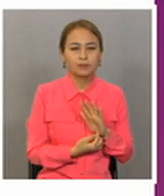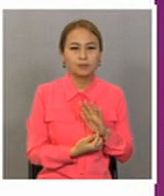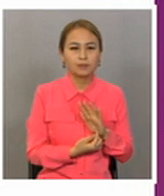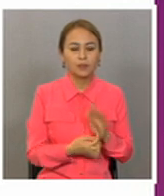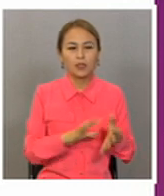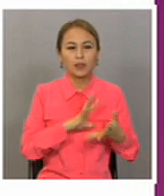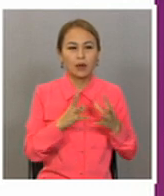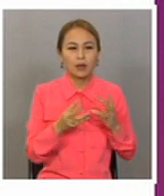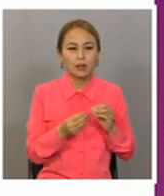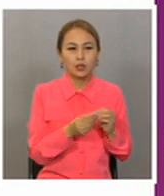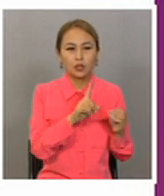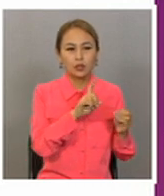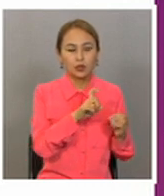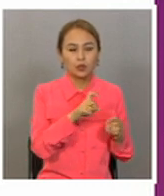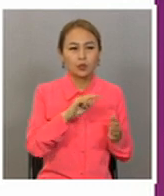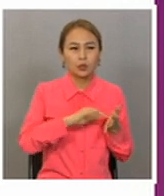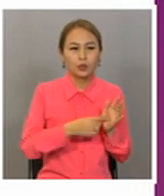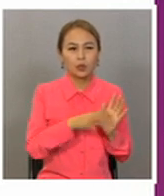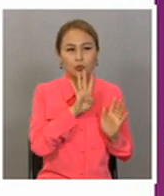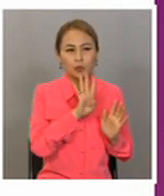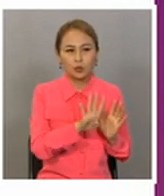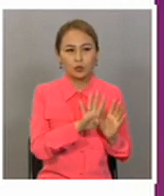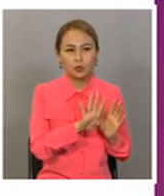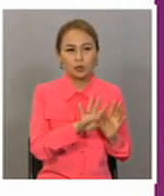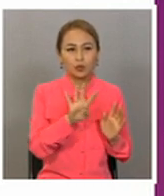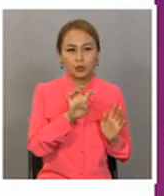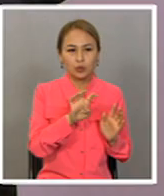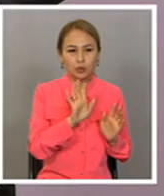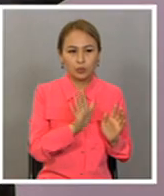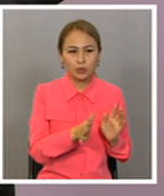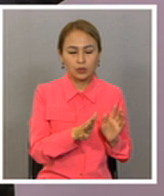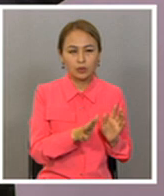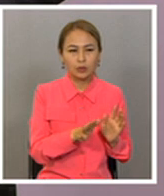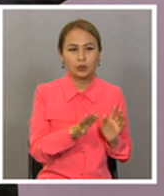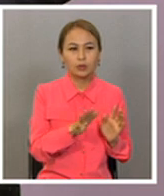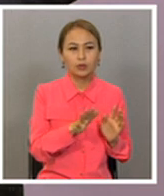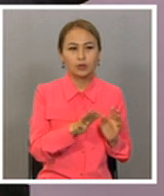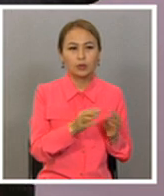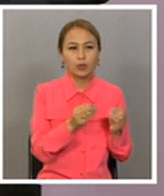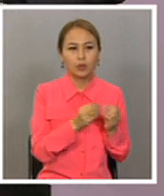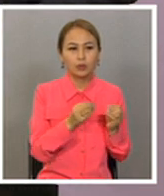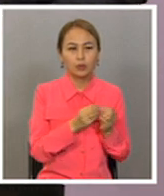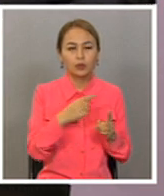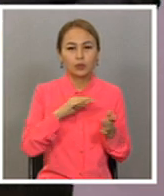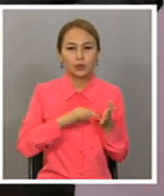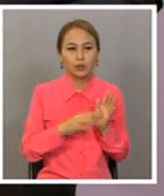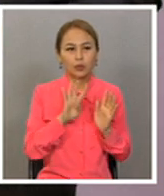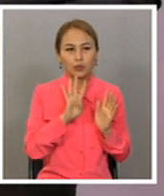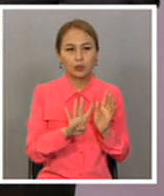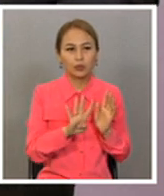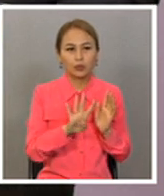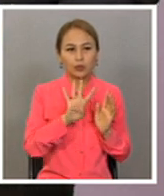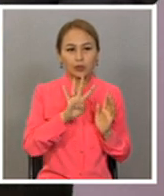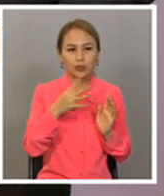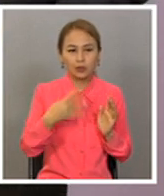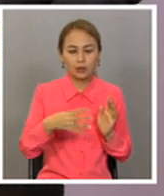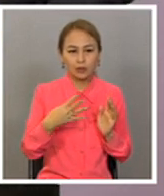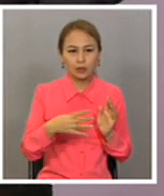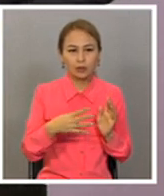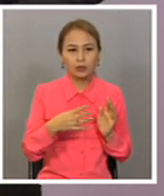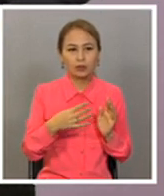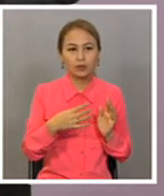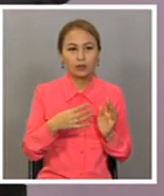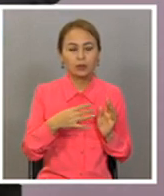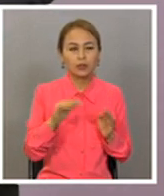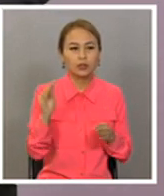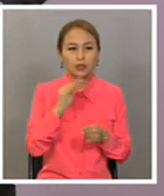Яғни 100 мен 4-тің көбейтіндісі 400'ге тен. Ал 10 мен 4-тің көбейтіндісі 40'ға тен.